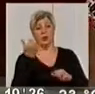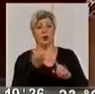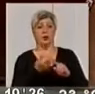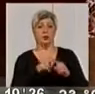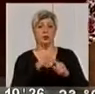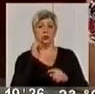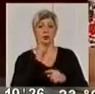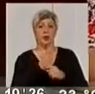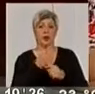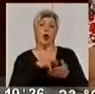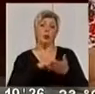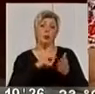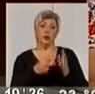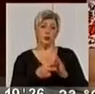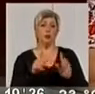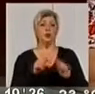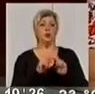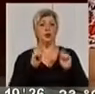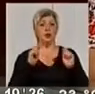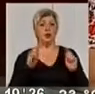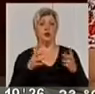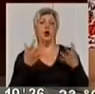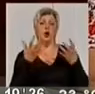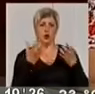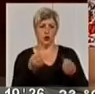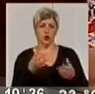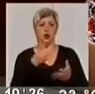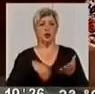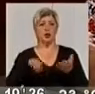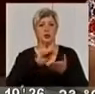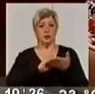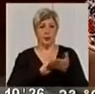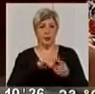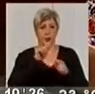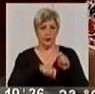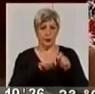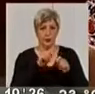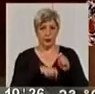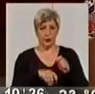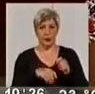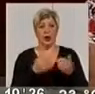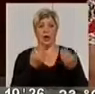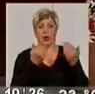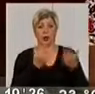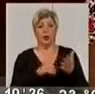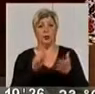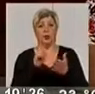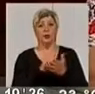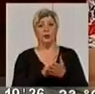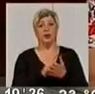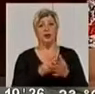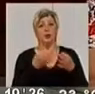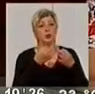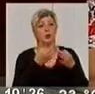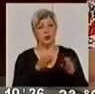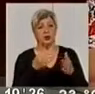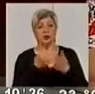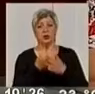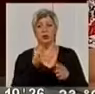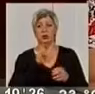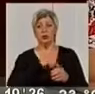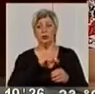планують відкритися, і скажімо їх ще так. Раз перевірять? Безумовно. Їх, а як же, їх повинні допустити пожежники до роботи. Безумовно. Слухайте, от